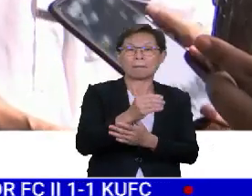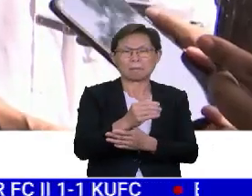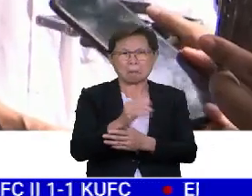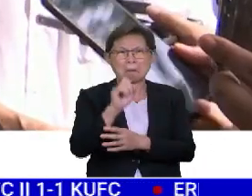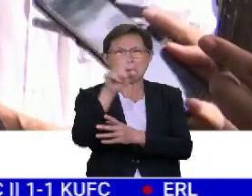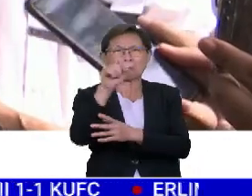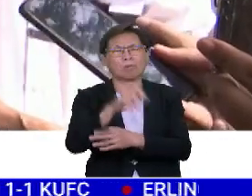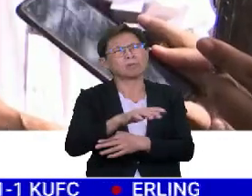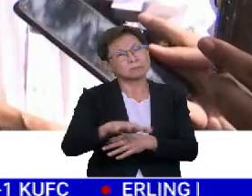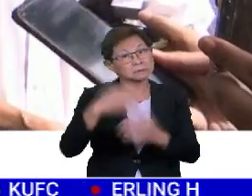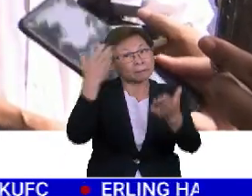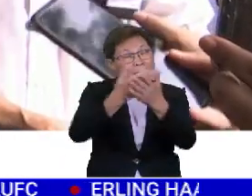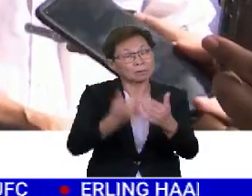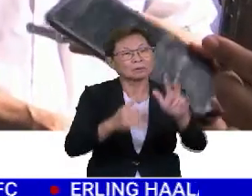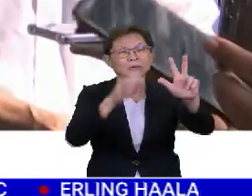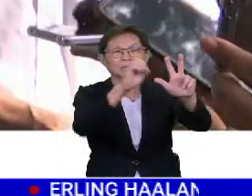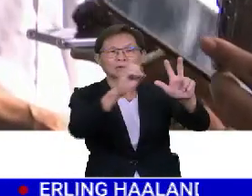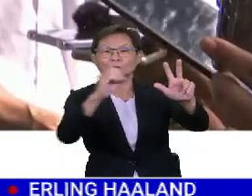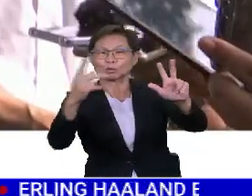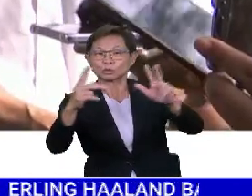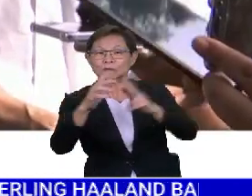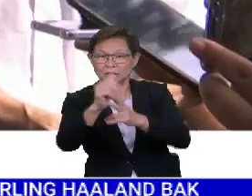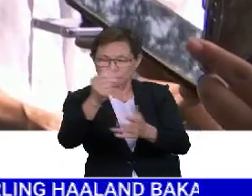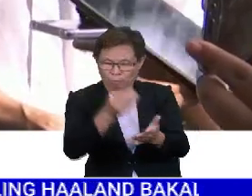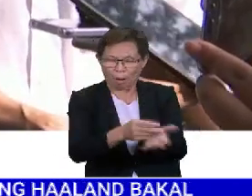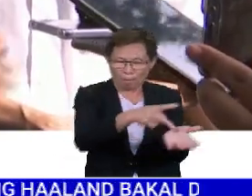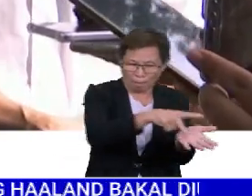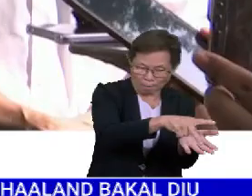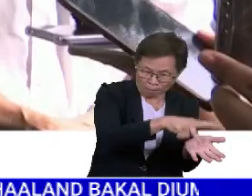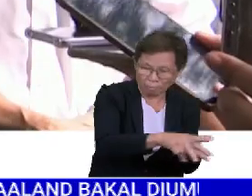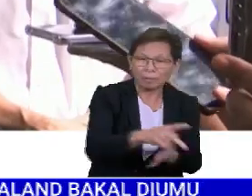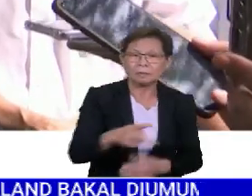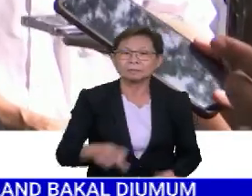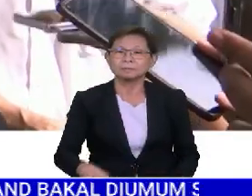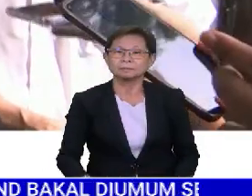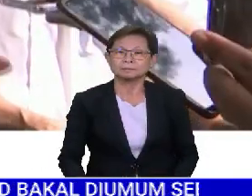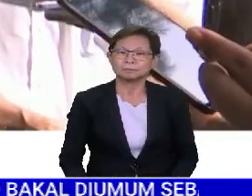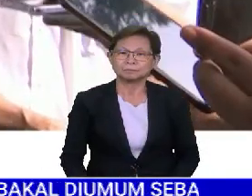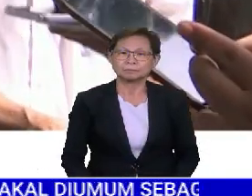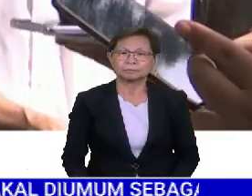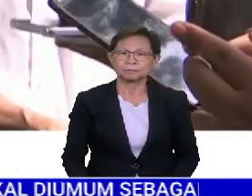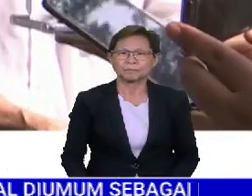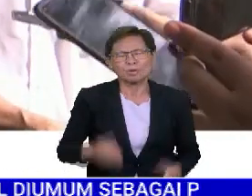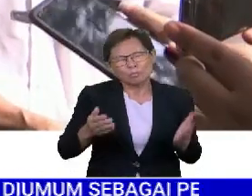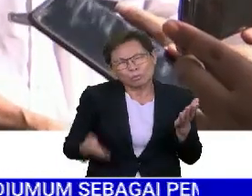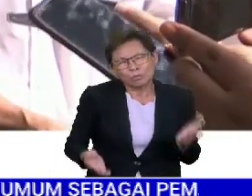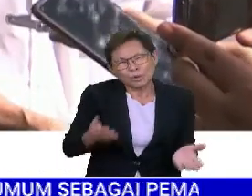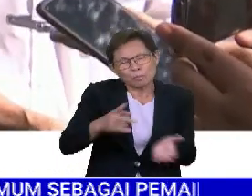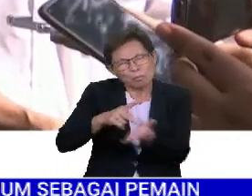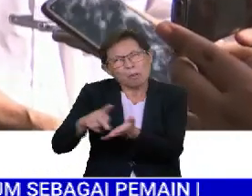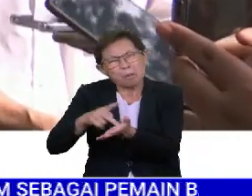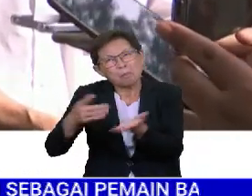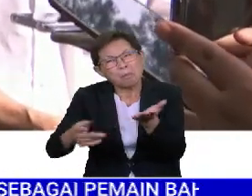dah RM300,000 untuk menyediakan belat ini. Yang di tempat runtuh itu mungkin akan menelan